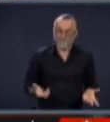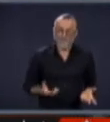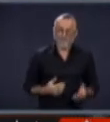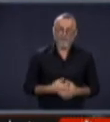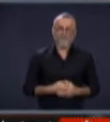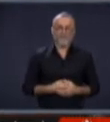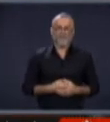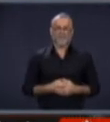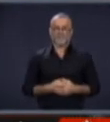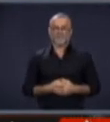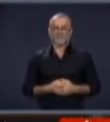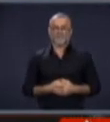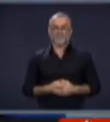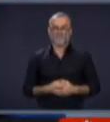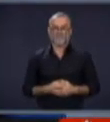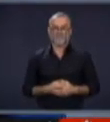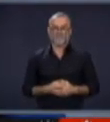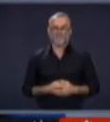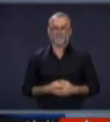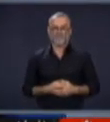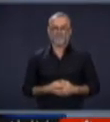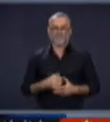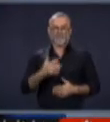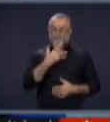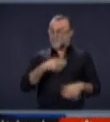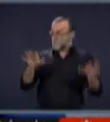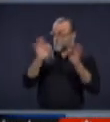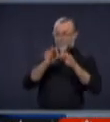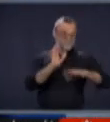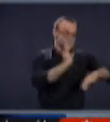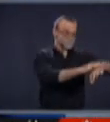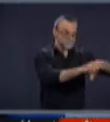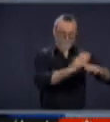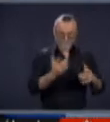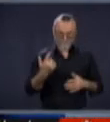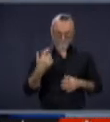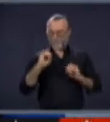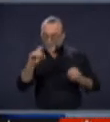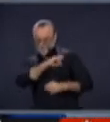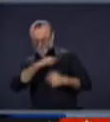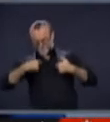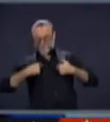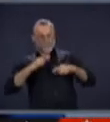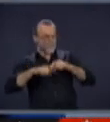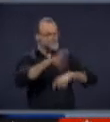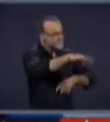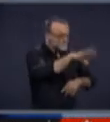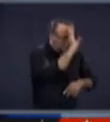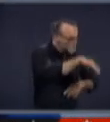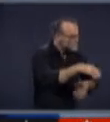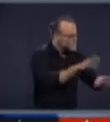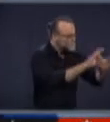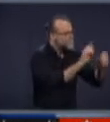sociale. Alors, je pense que, sans être agressif, je pense qu'il est possible de dire à quelqu'un,